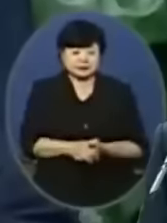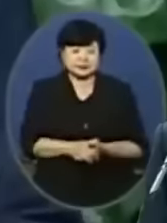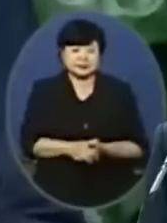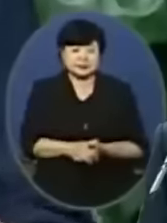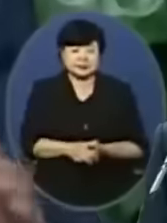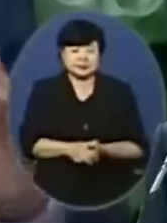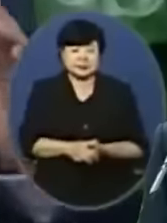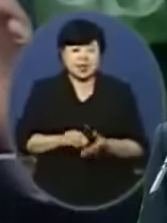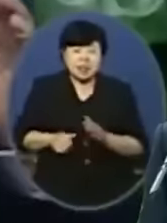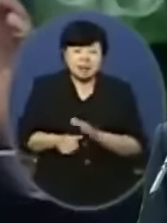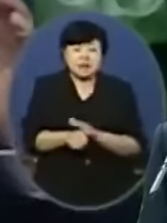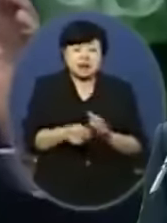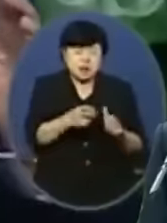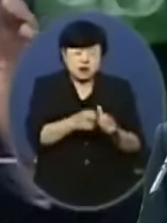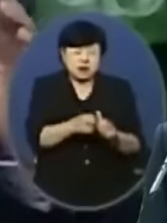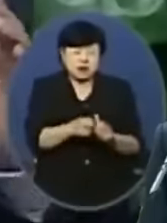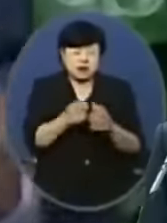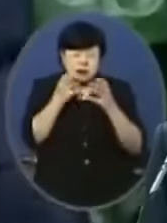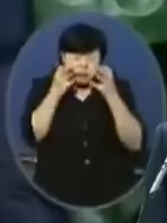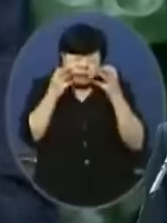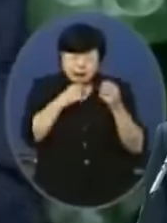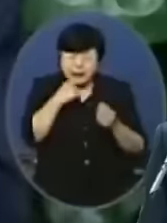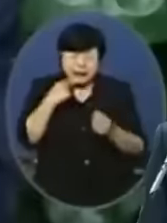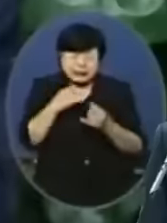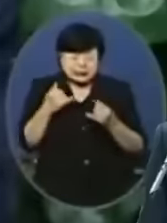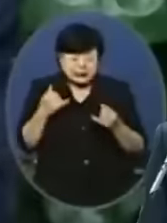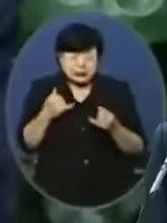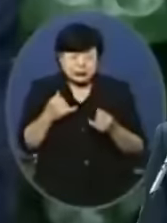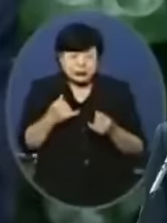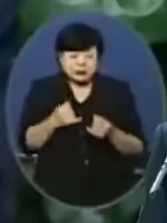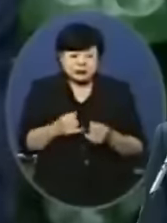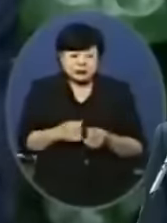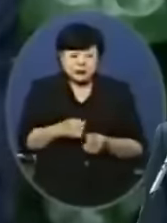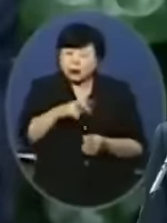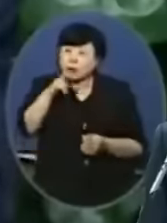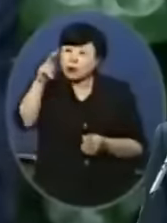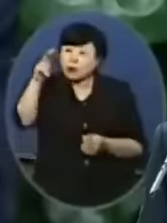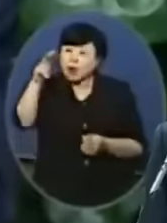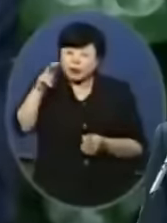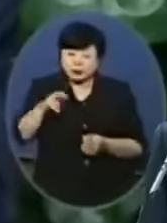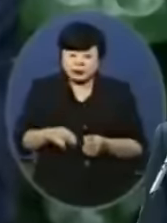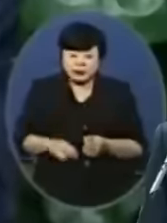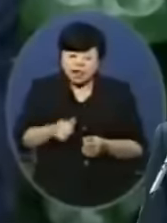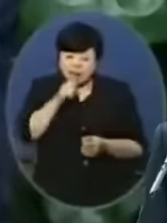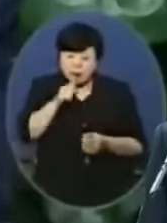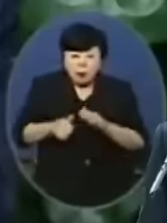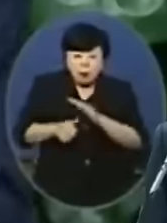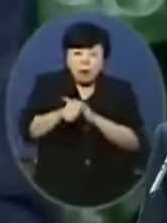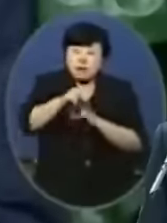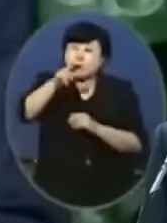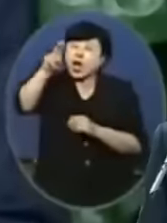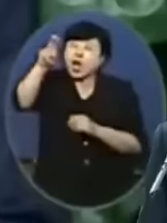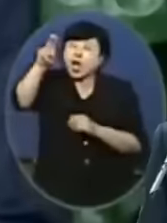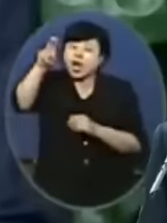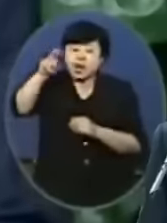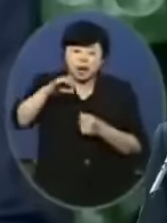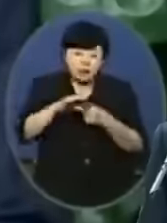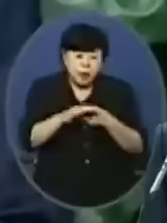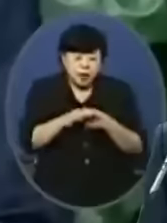뱀에 물려서 독이 올라 얼굴이 시뻘게 된 사람도 얼굴을 돌아 고아주어서 그 뱀을